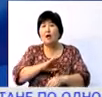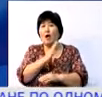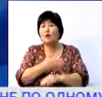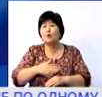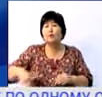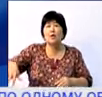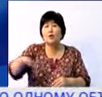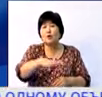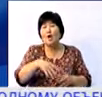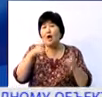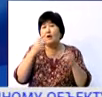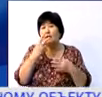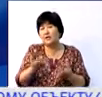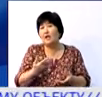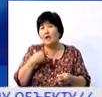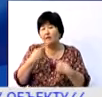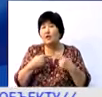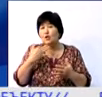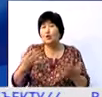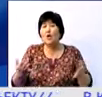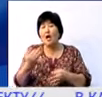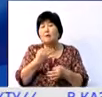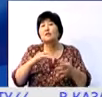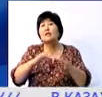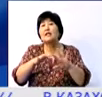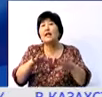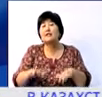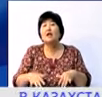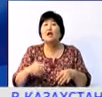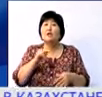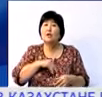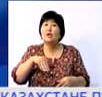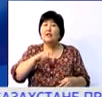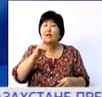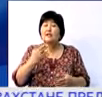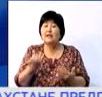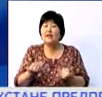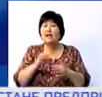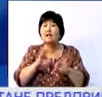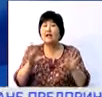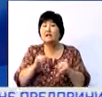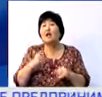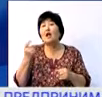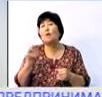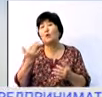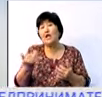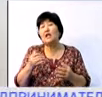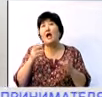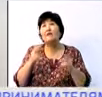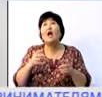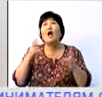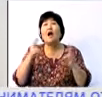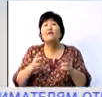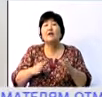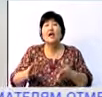территорию. Авария вызвала негативные отзывы и широкое обсуждение в сети. Сотрудники ТЭЦ сегодня дали разъяснение о причине коммунальной аварии. Авария